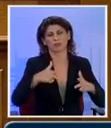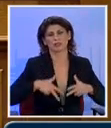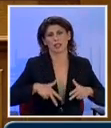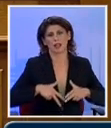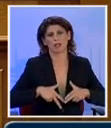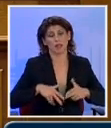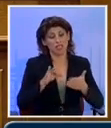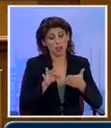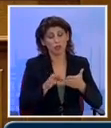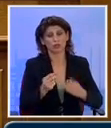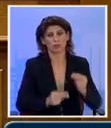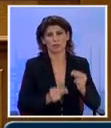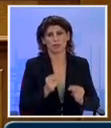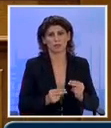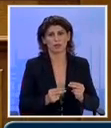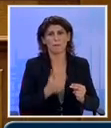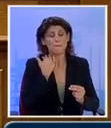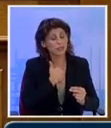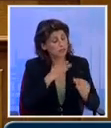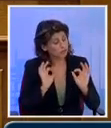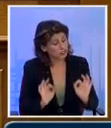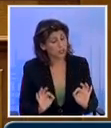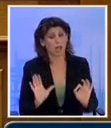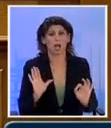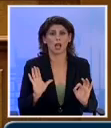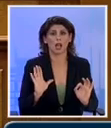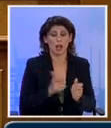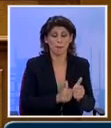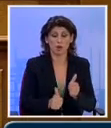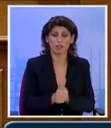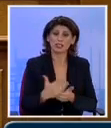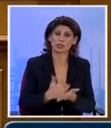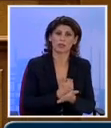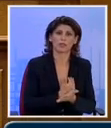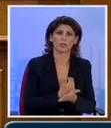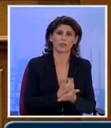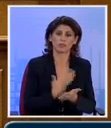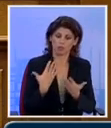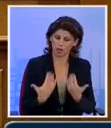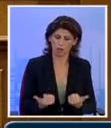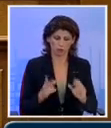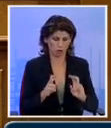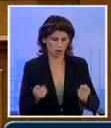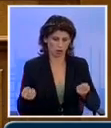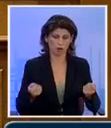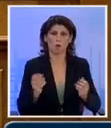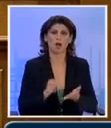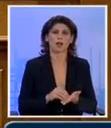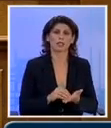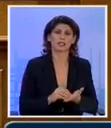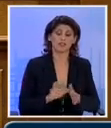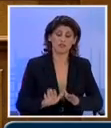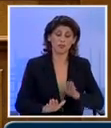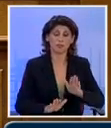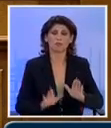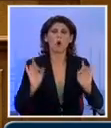διορθώνοντας τα προβλήματά τους. Με θυσίες ασφαλώς, αλλά αποκαθιστώντας αδικίες, κανακτώντας τον έλεγχο. Σταδιακά, βήμα-βήμα,